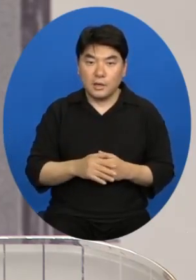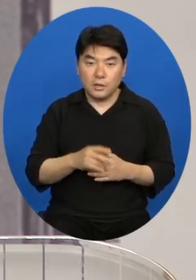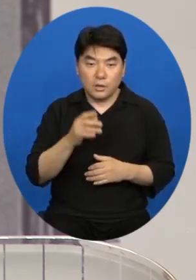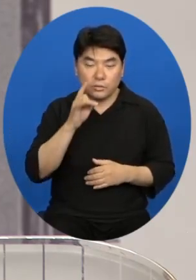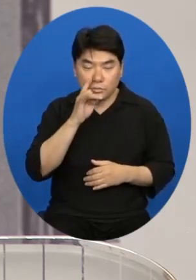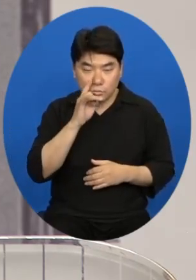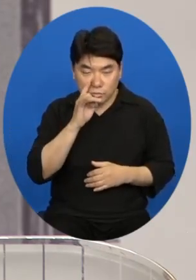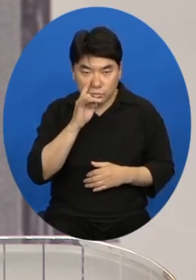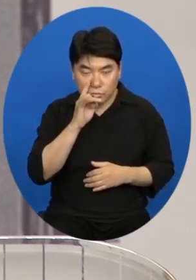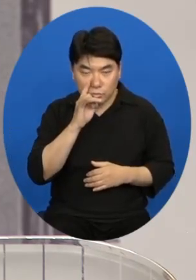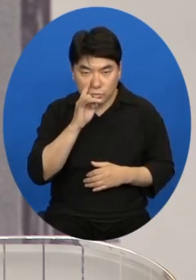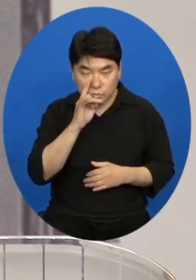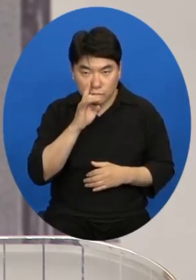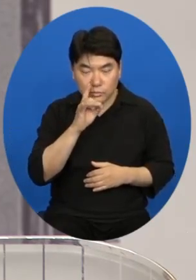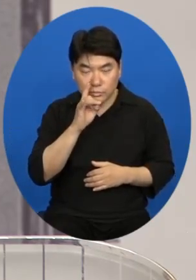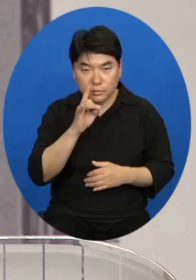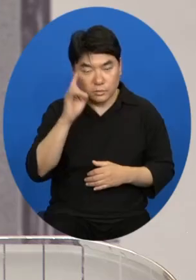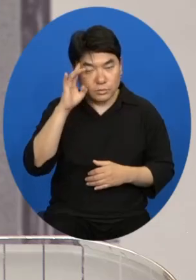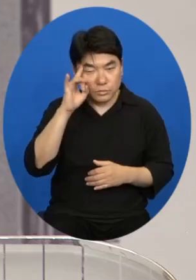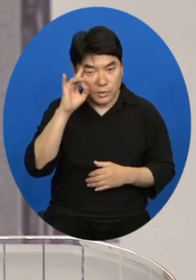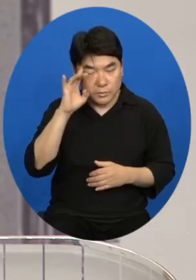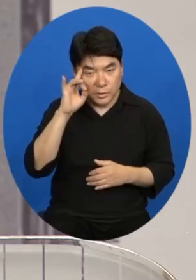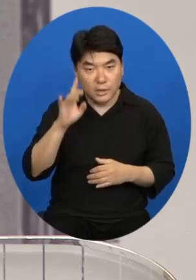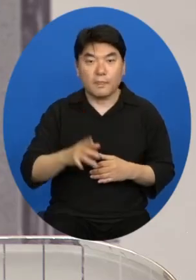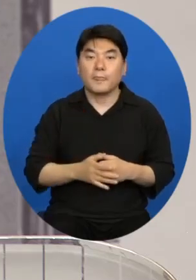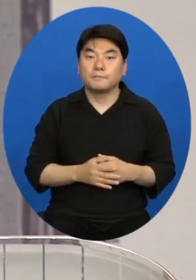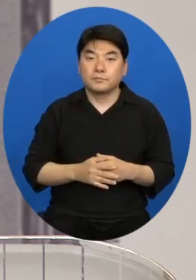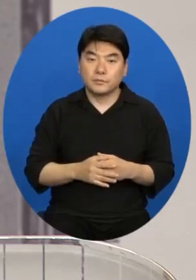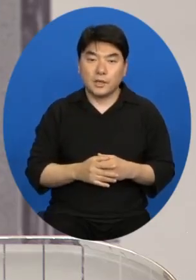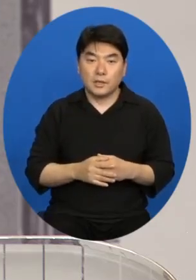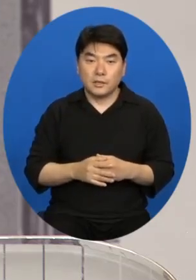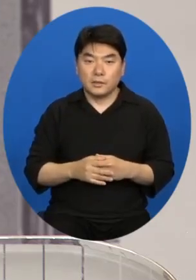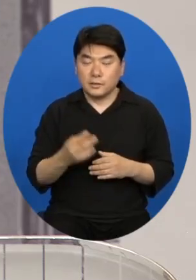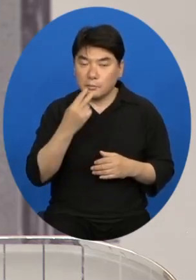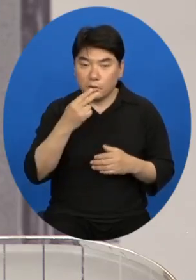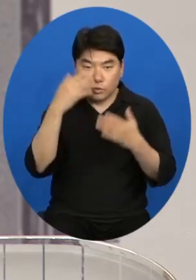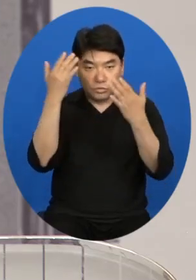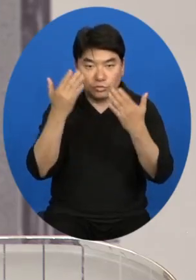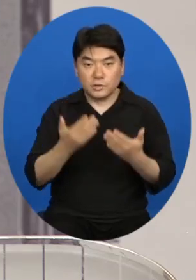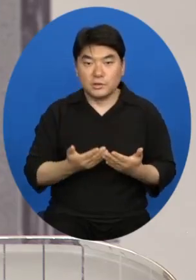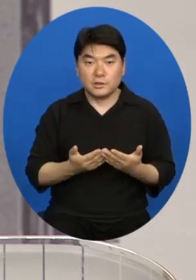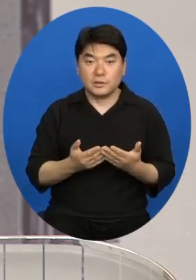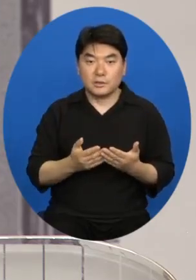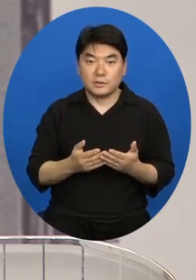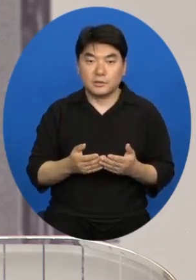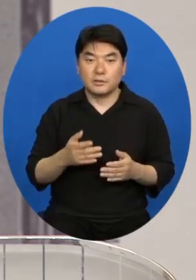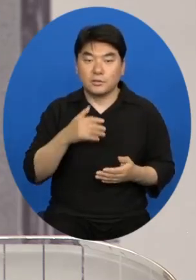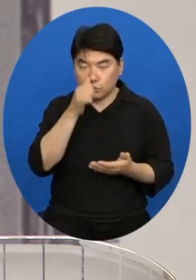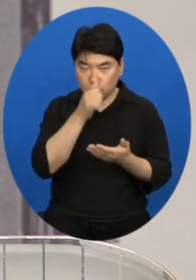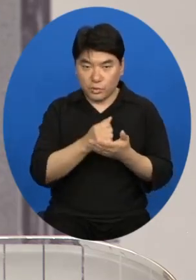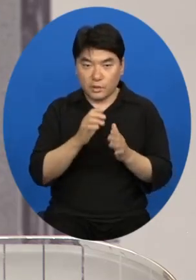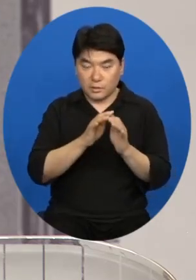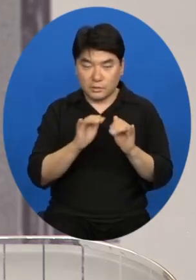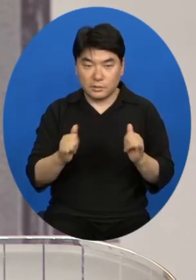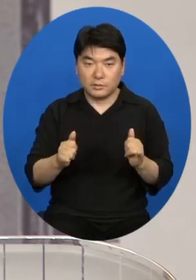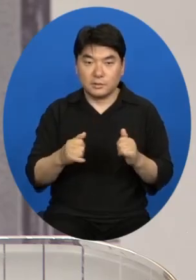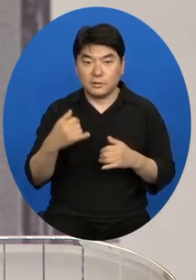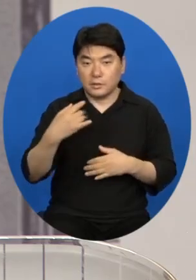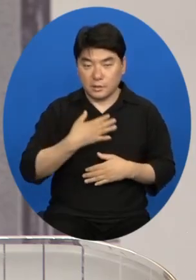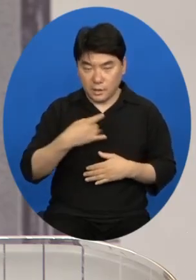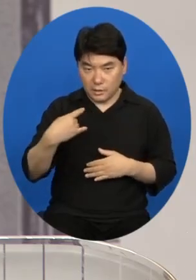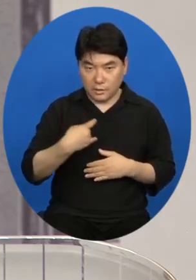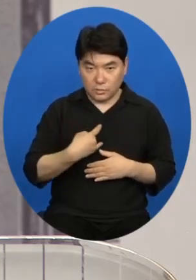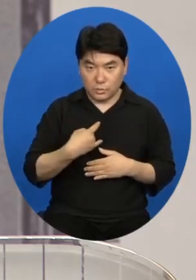궁금합니다. 저같이 하나님께서 여러 번 생명을 주셨는 제 편의 때문에 살인죄를 저지른 자에게도 하나님께서 제가